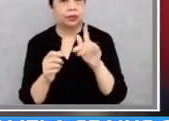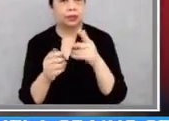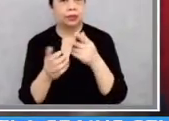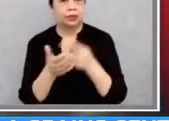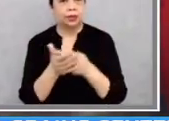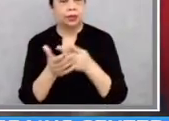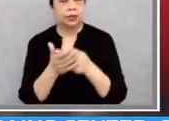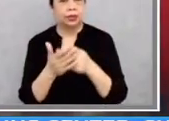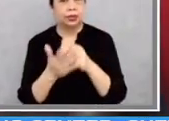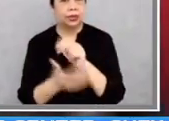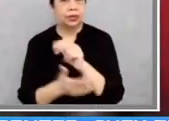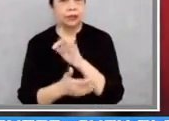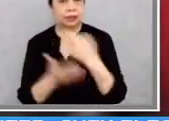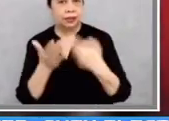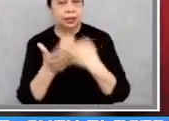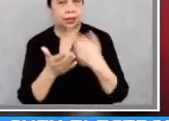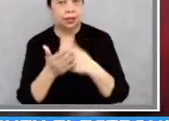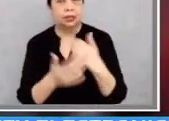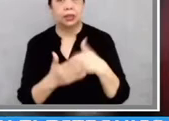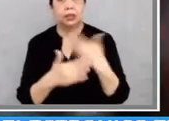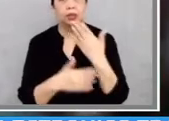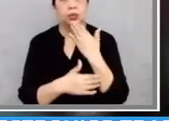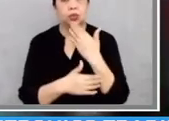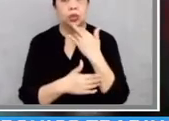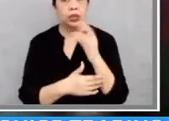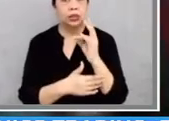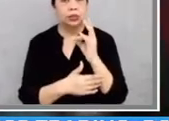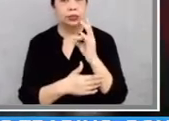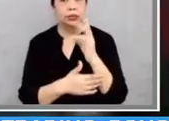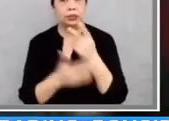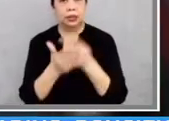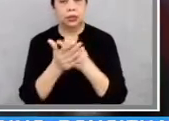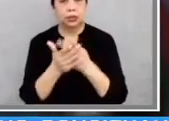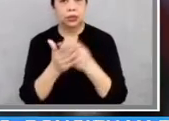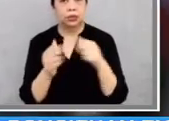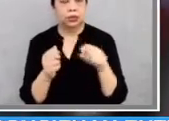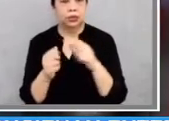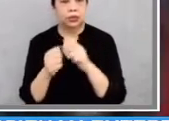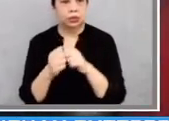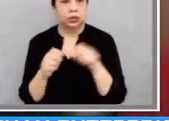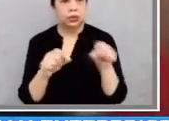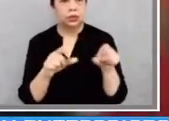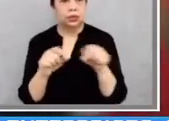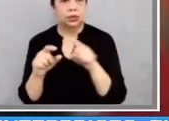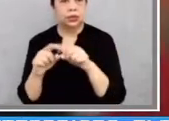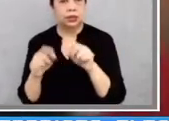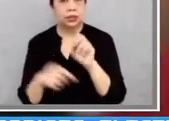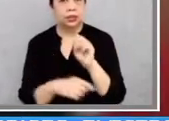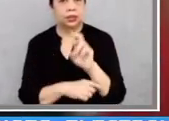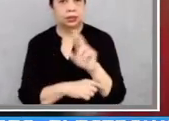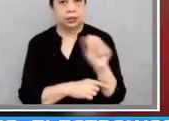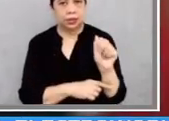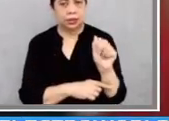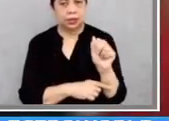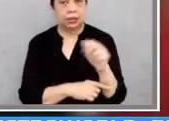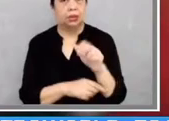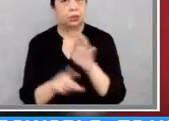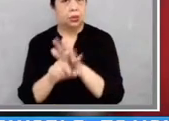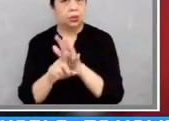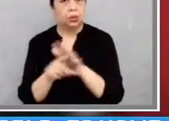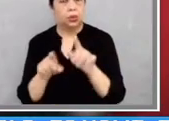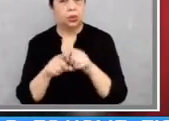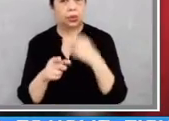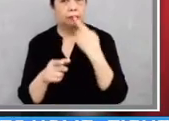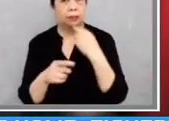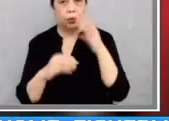NFA habang ang asukal nasa 70 pesos per kilo ang benta ng mga taga SRA. Padok din ang pulang sibuyas na nasa